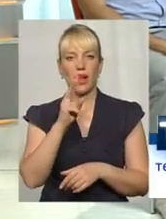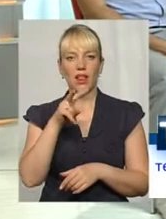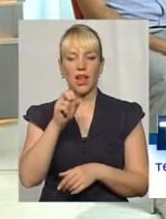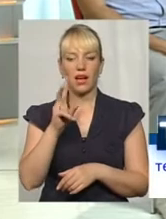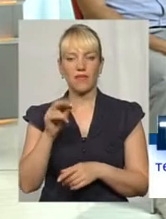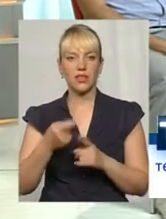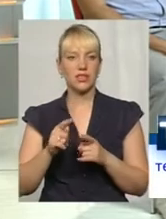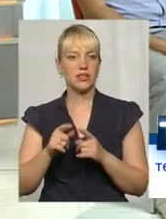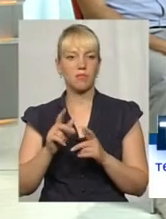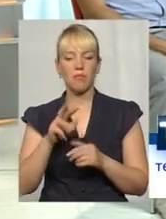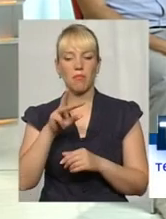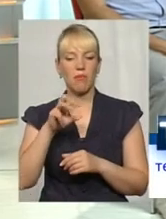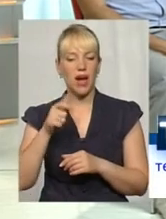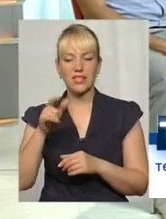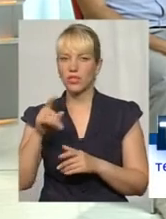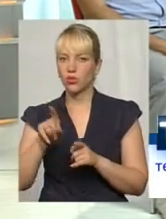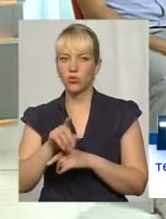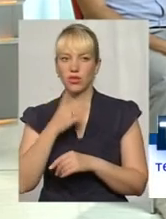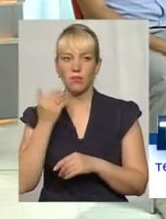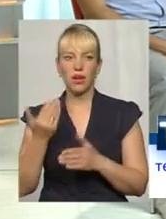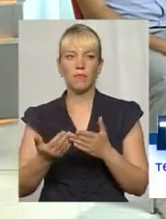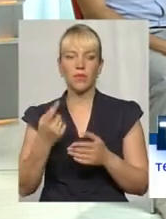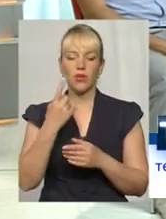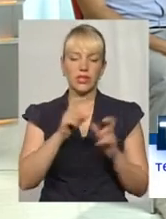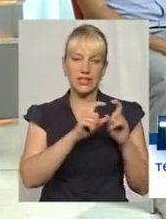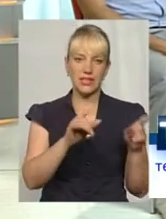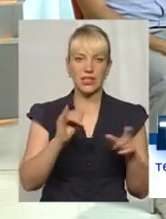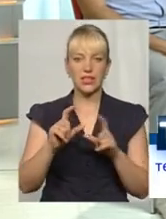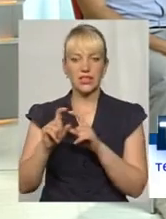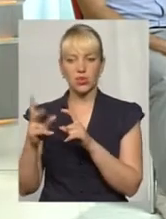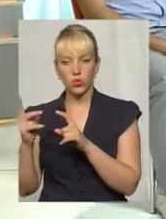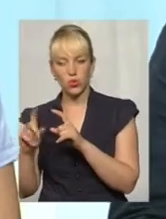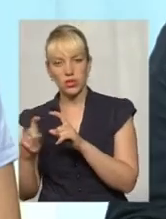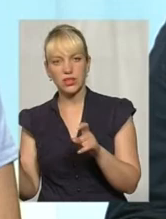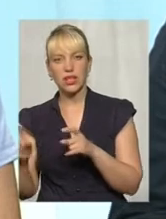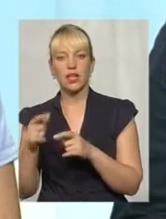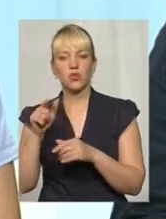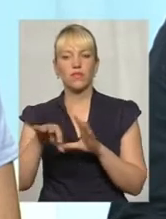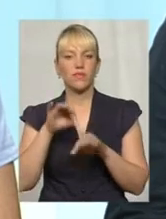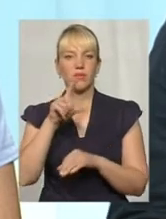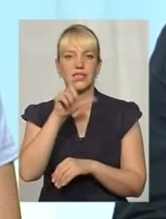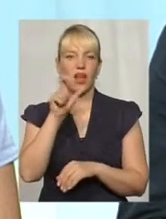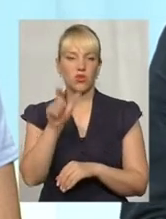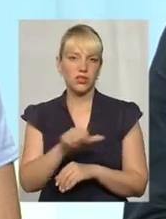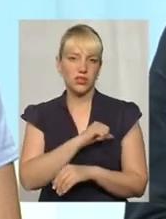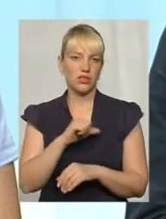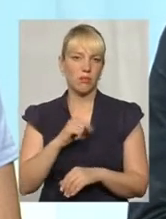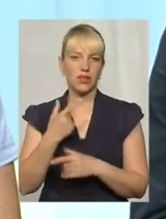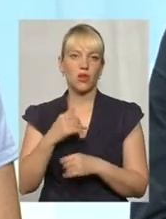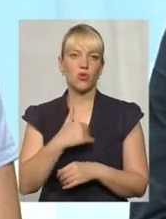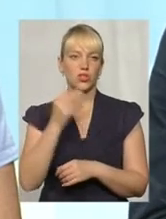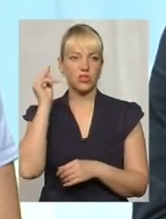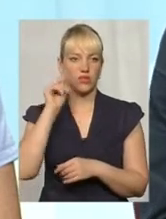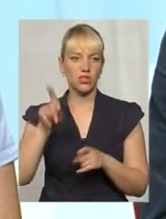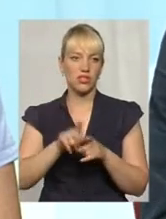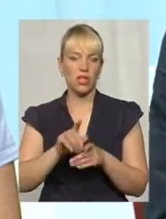немає. Якщо особа проходить на бюджет в один заклад і в інший, тут вибір за нею, де вона більше хоче навчатися. Та ж сама ситуація і на